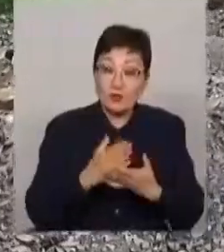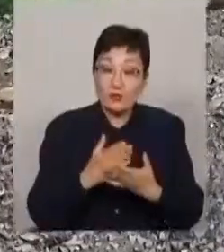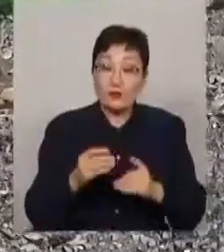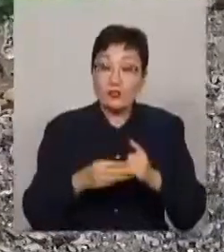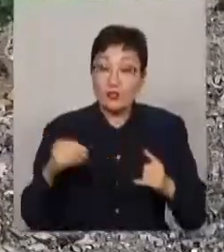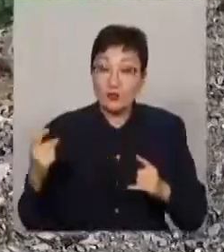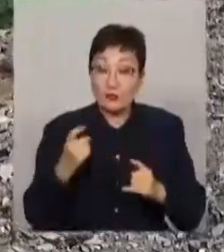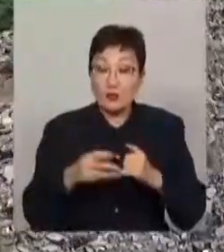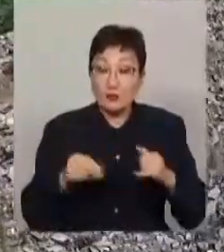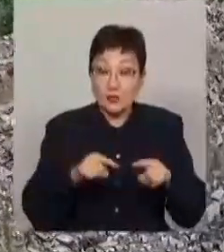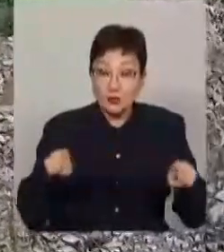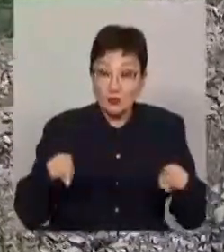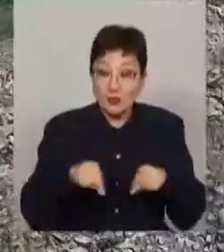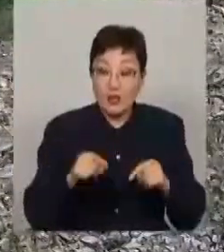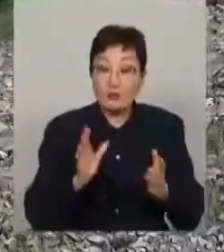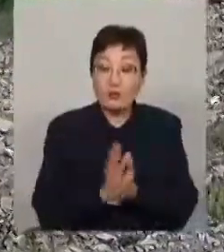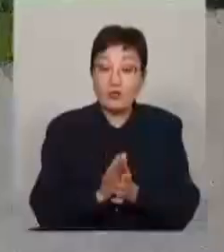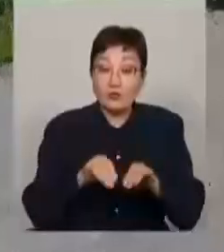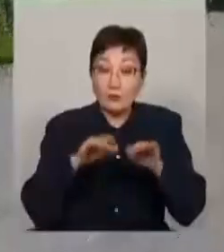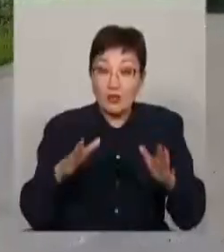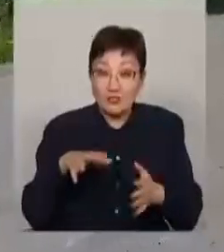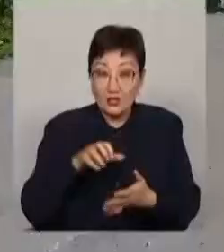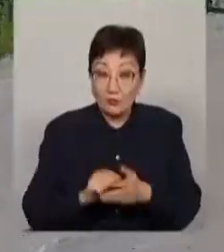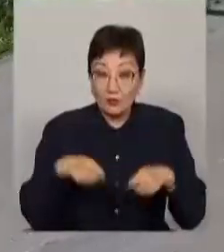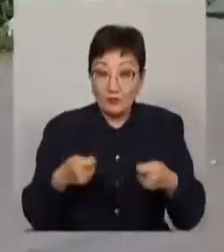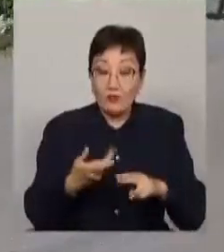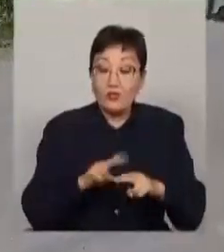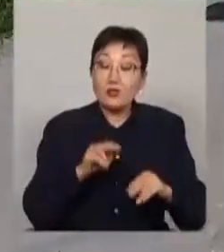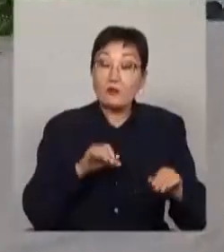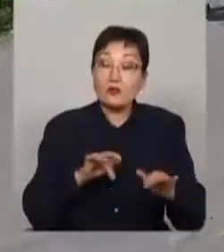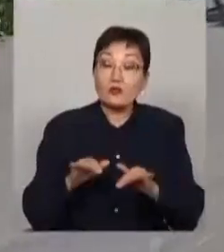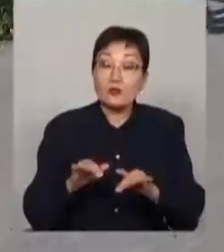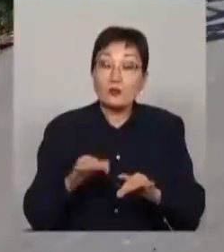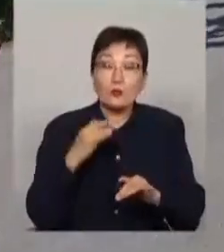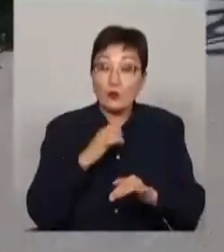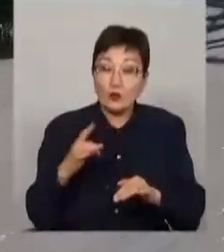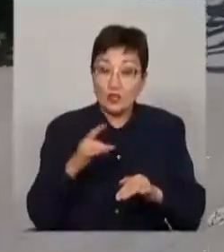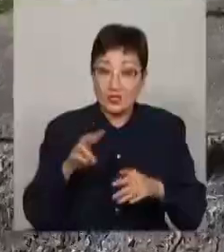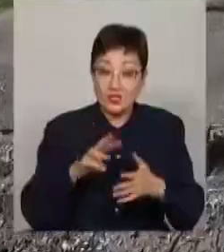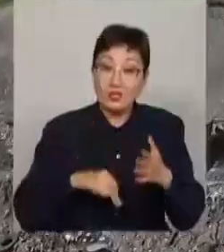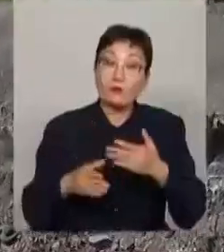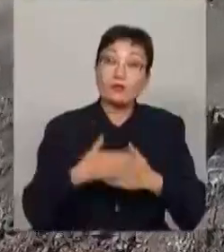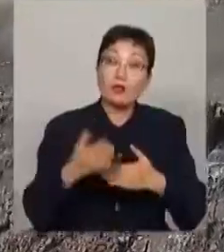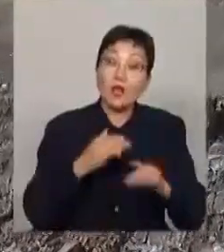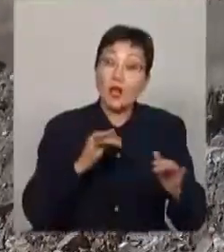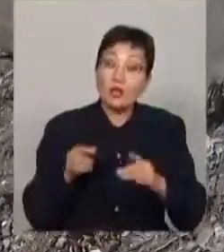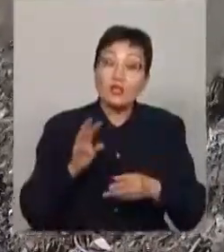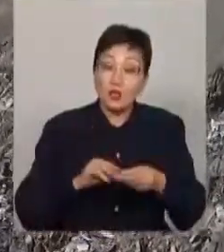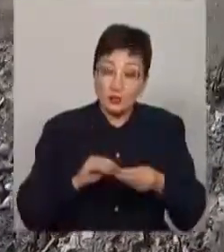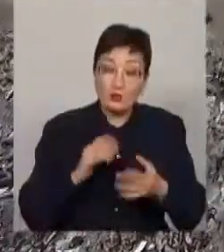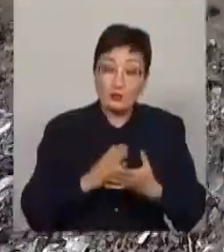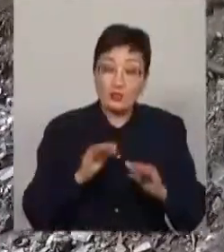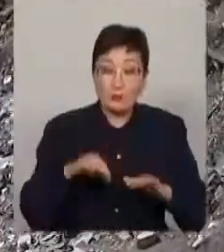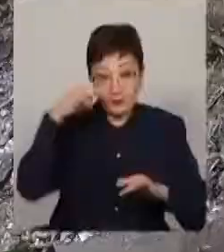жердің иесі учаскені қоқыс полигон ретінде жалға берген. Азаматқа аталған іс үшін бірнеше мәрте айыппұл салынса да әрекет қайталанып отыр.